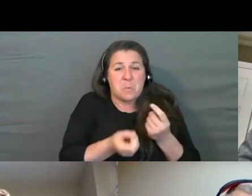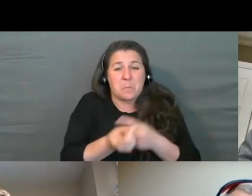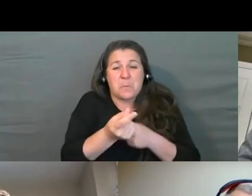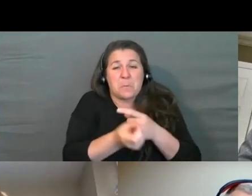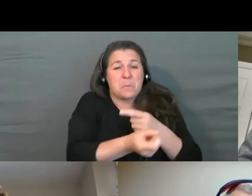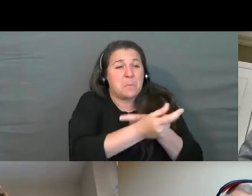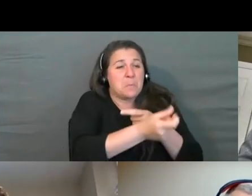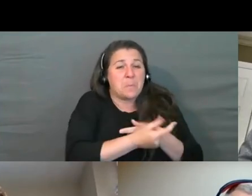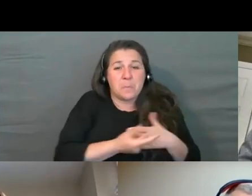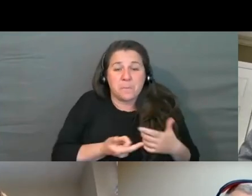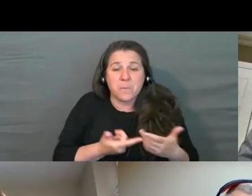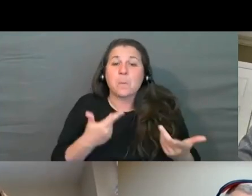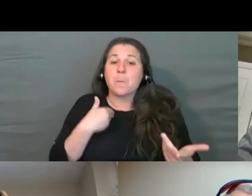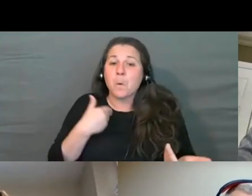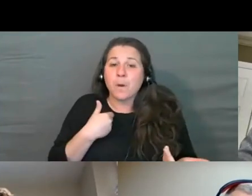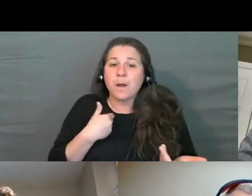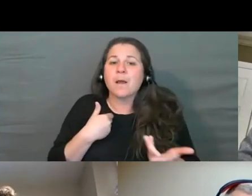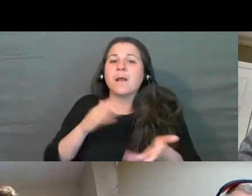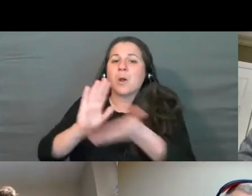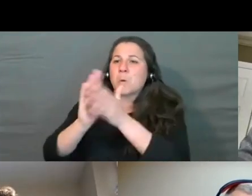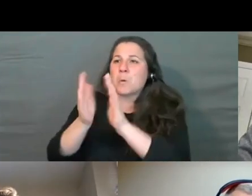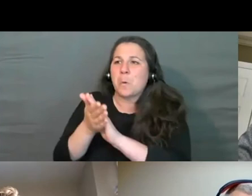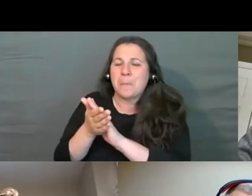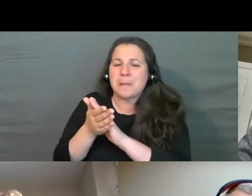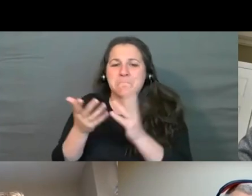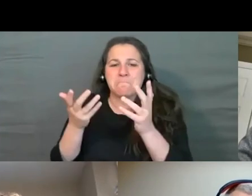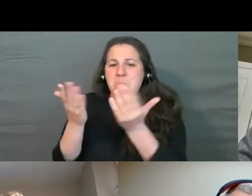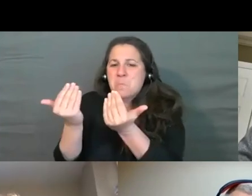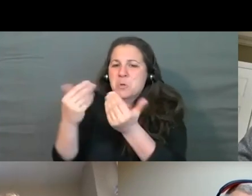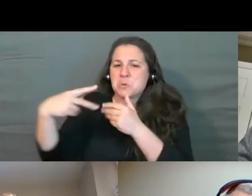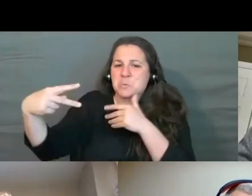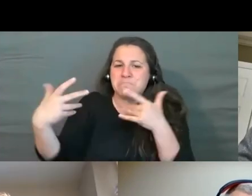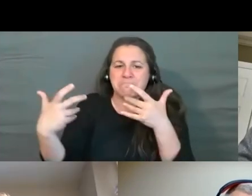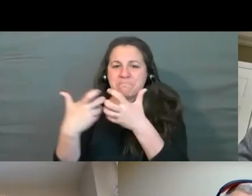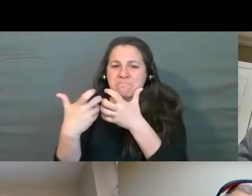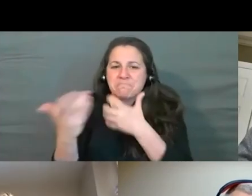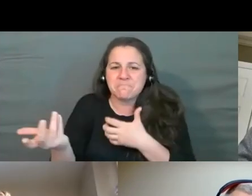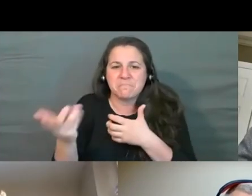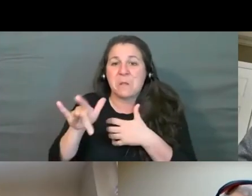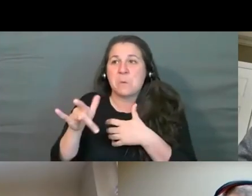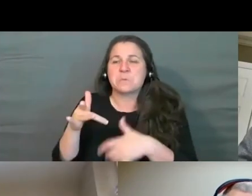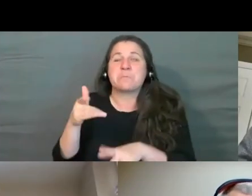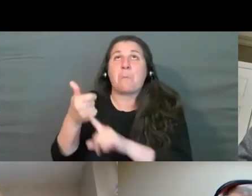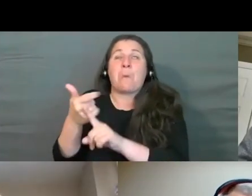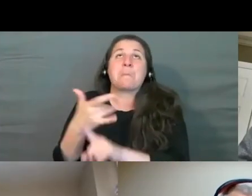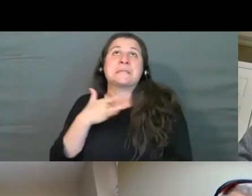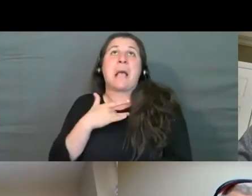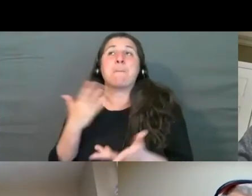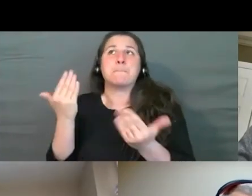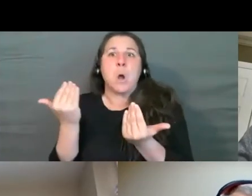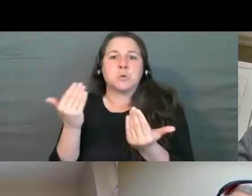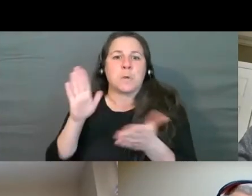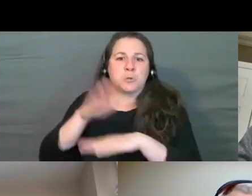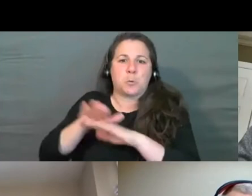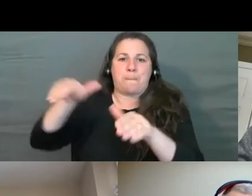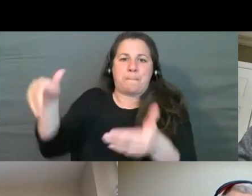ça ne correspond pas forcément aux besoins des entreprises ou la compréhension qu'ils ont de leurs besoins, en tout cas. Oui. Mais on